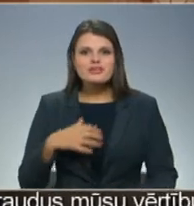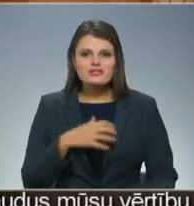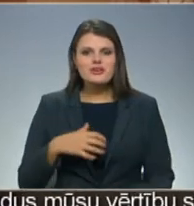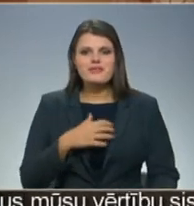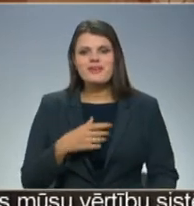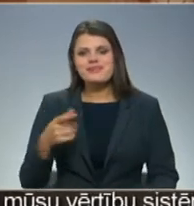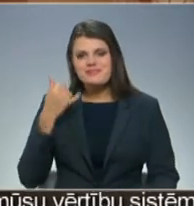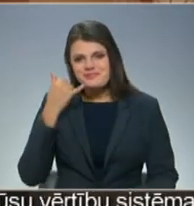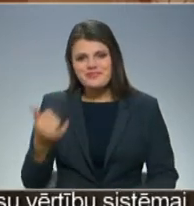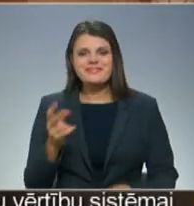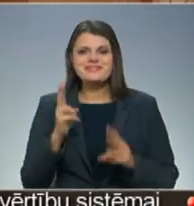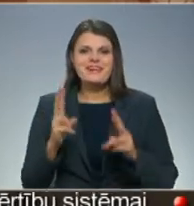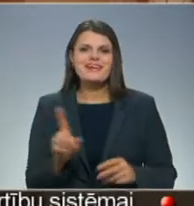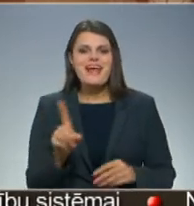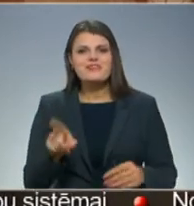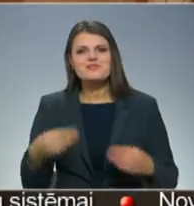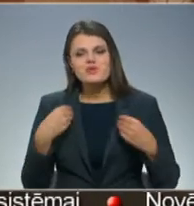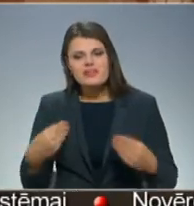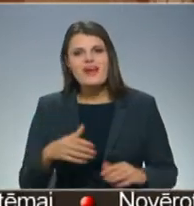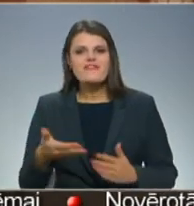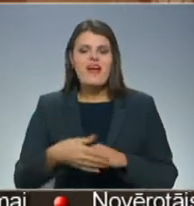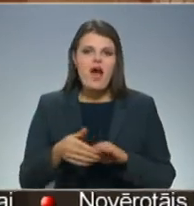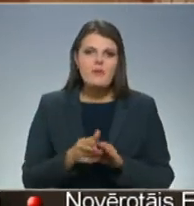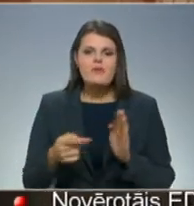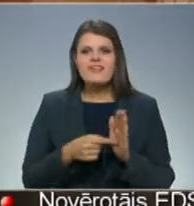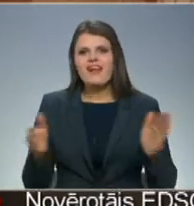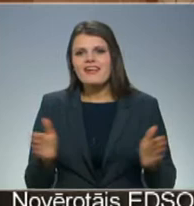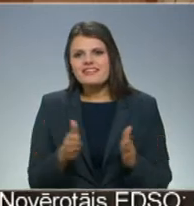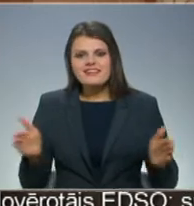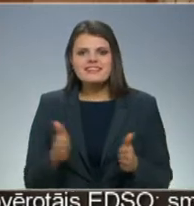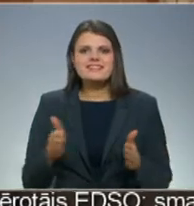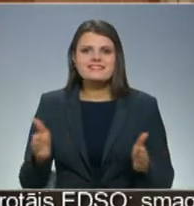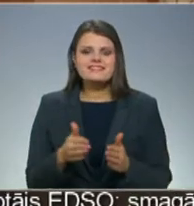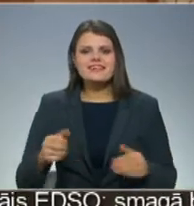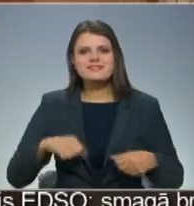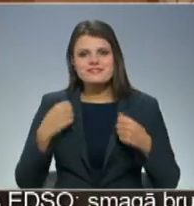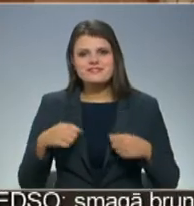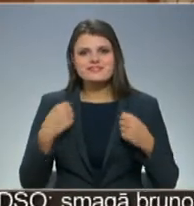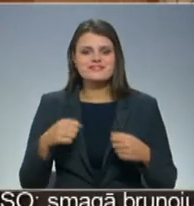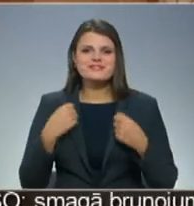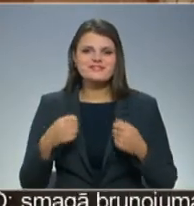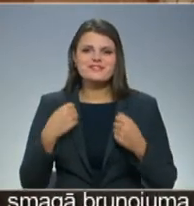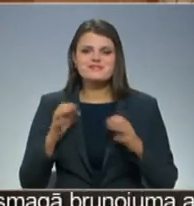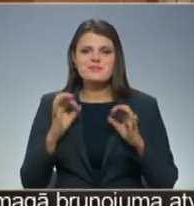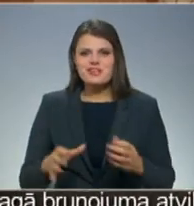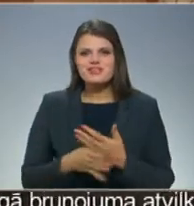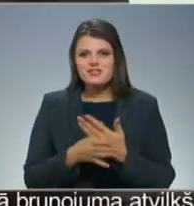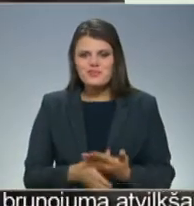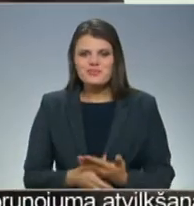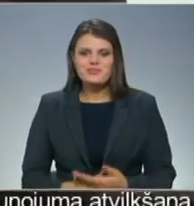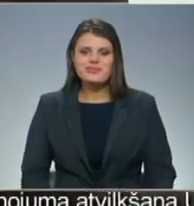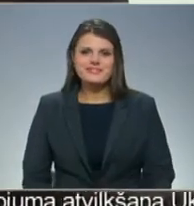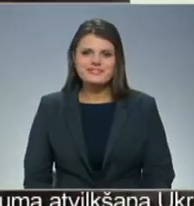tās piezvanīsim, ka ir tur kurtka vai tur apavī kāda izmērīja. Tā vat, nu, cenšamies, nu, tiešām palīdzēt tam